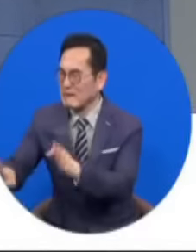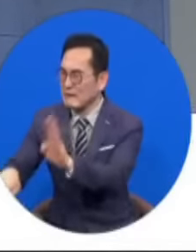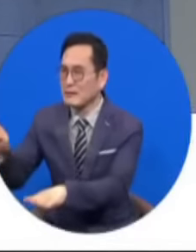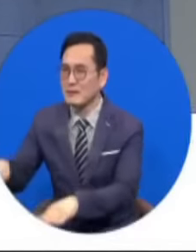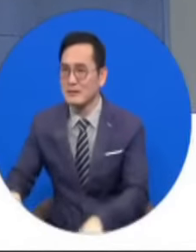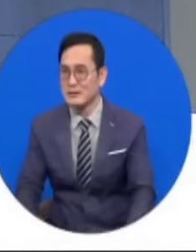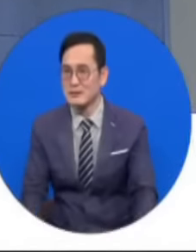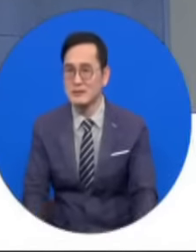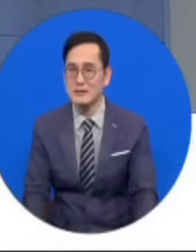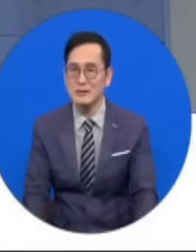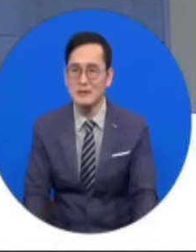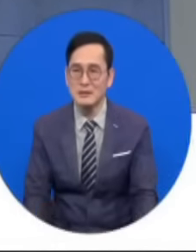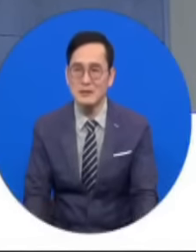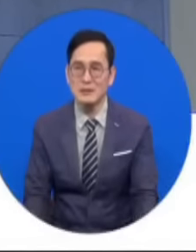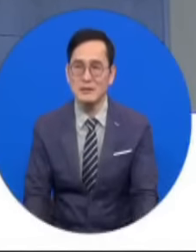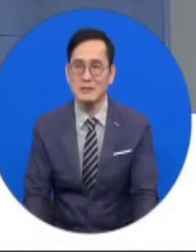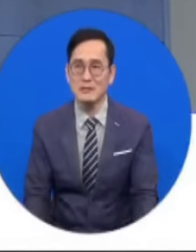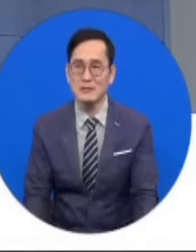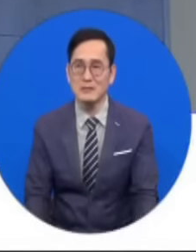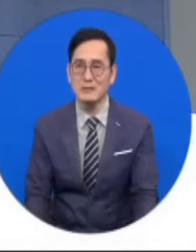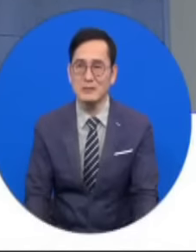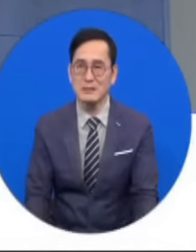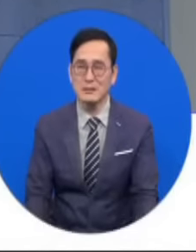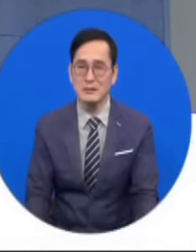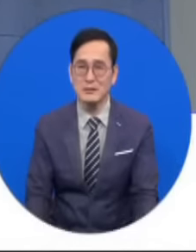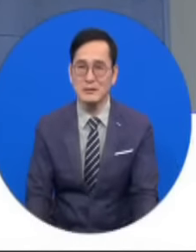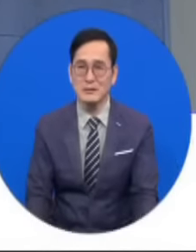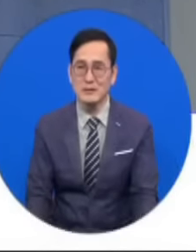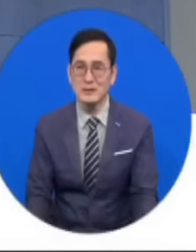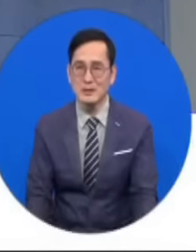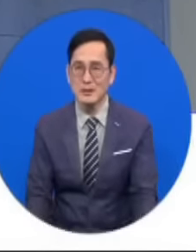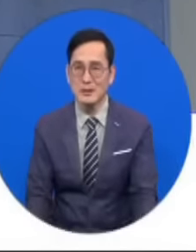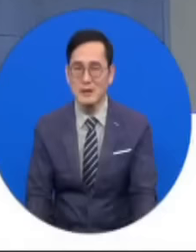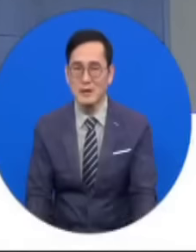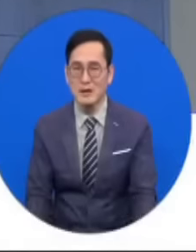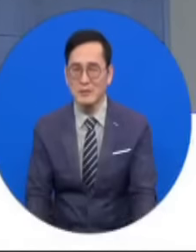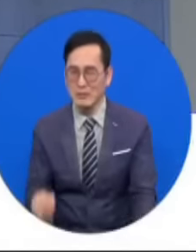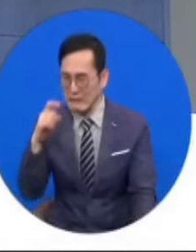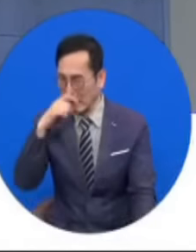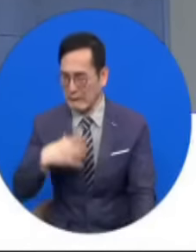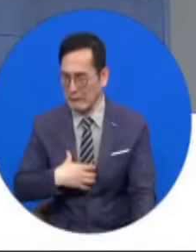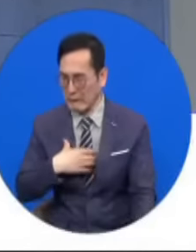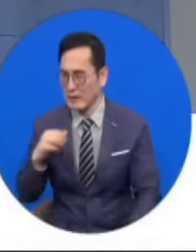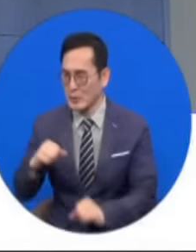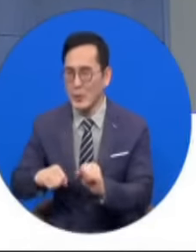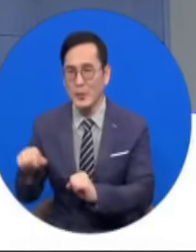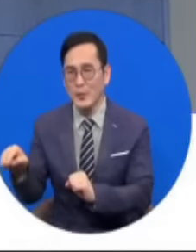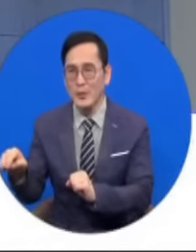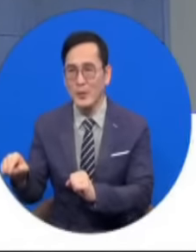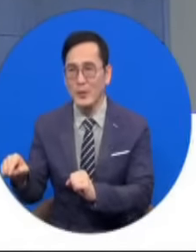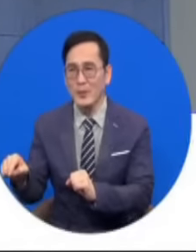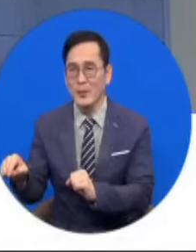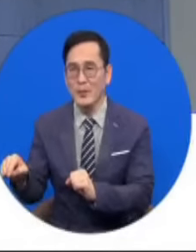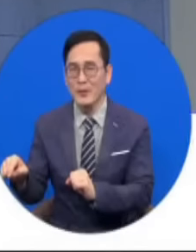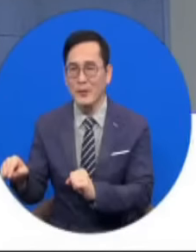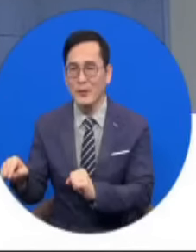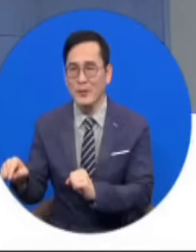죄송합니다 탄핵될 만한 사회인가라는 질문 첫 번째 두 번째는 저 대변 사건과